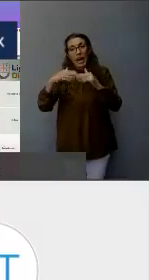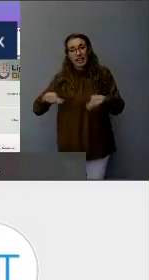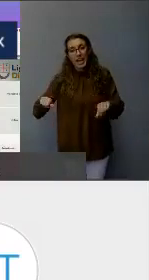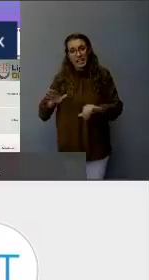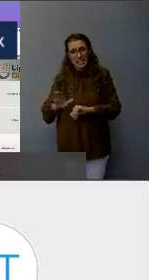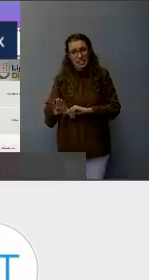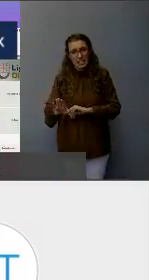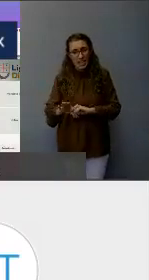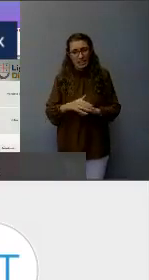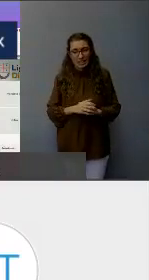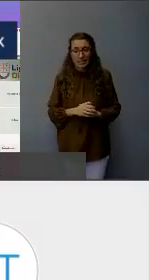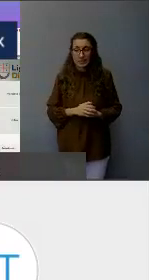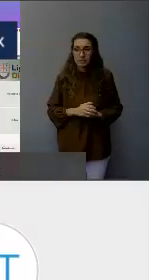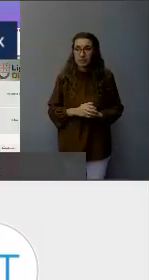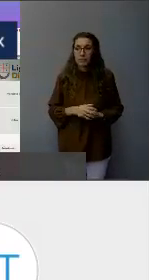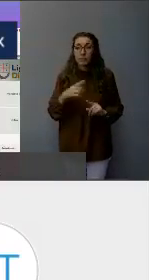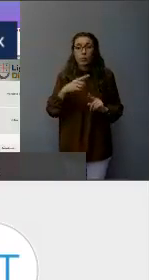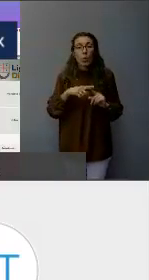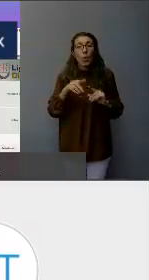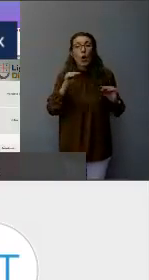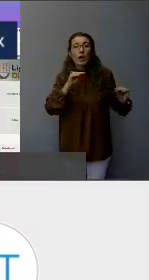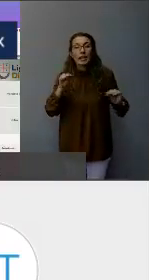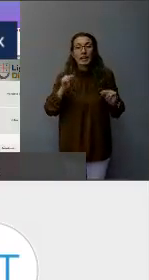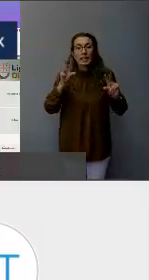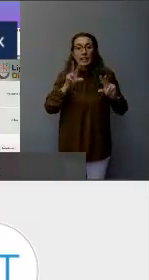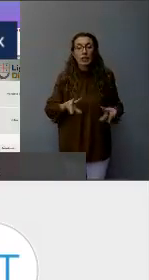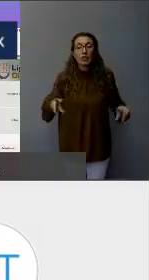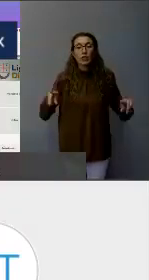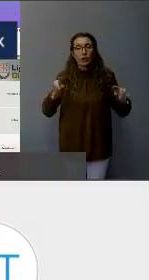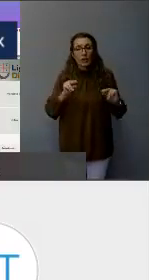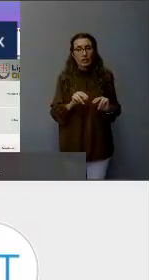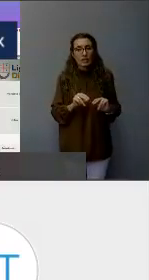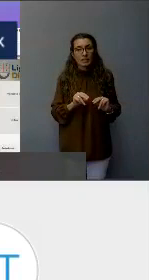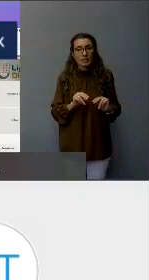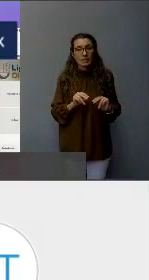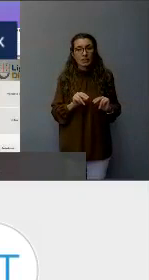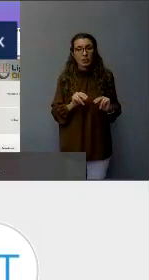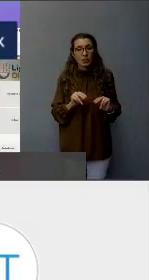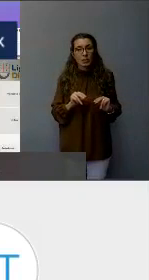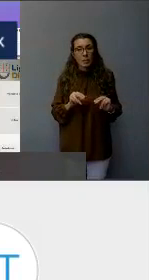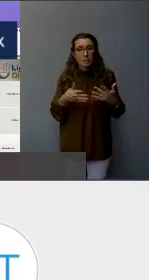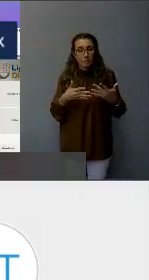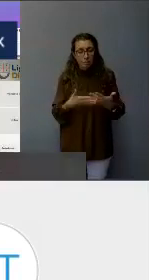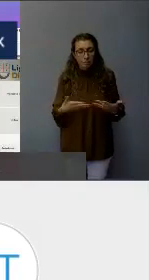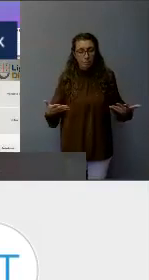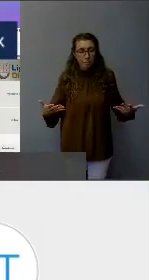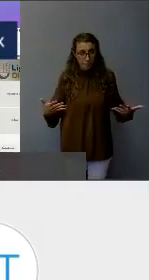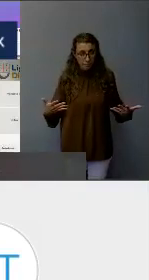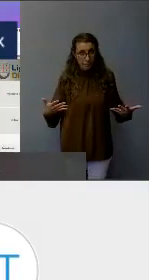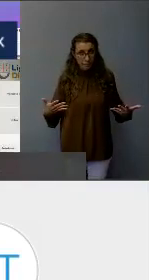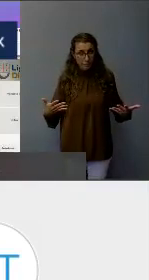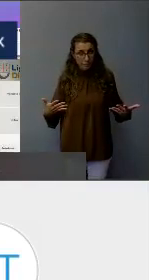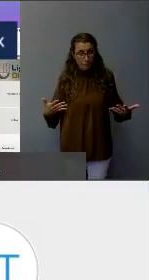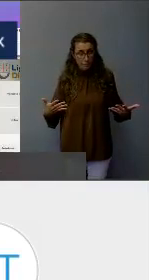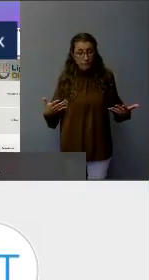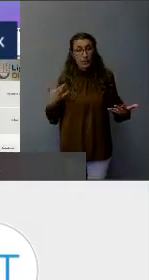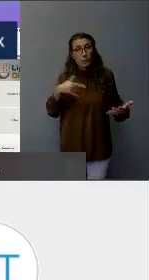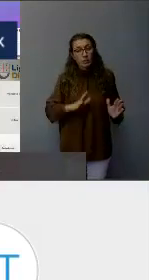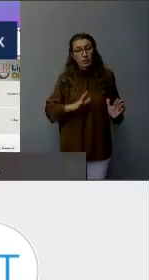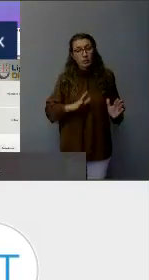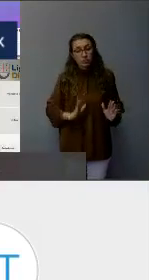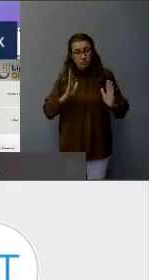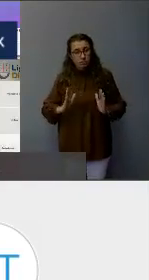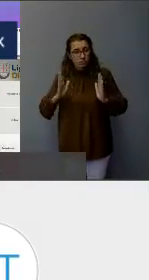ricollocazione volumi nell'ambito delle sopracciglia agibili demoliti a seguito della